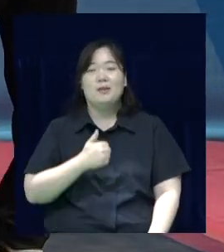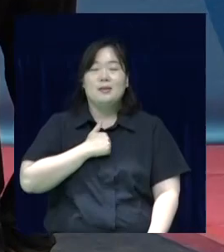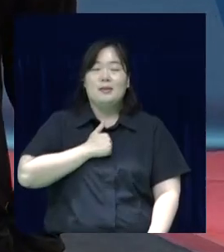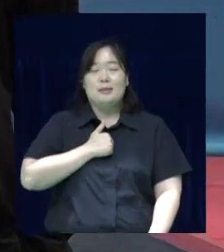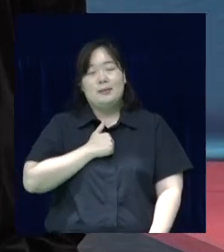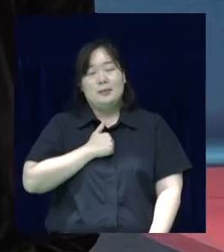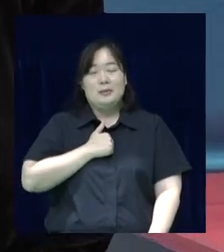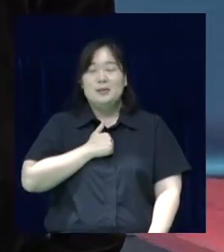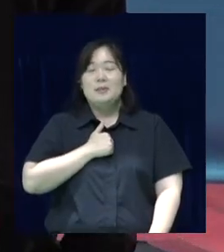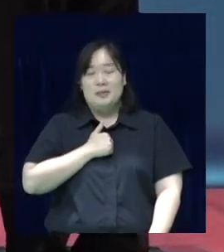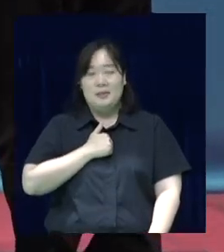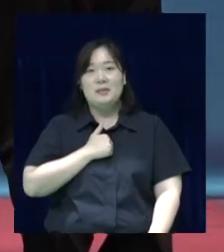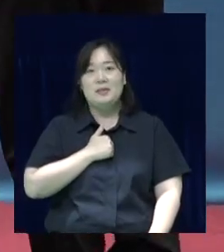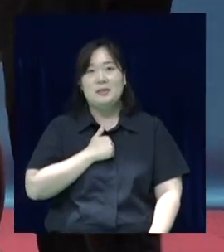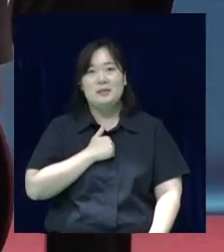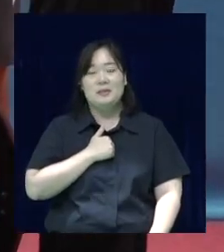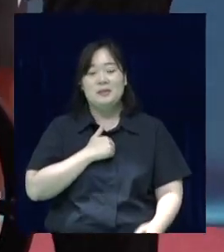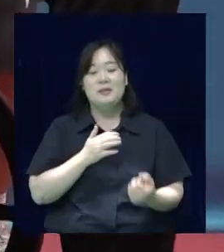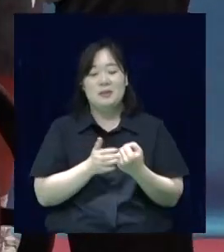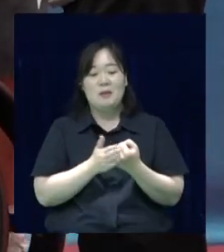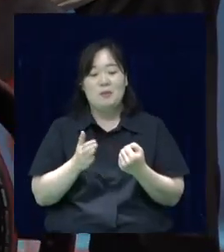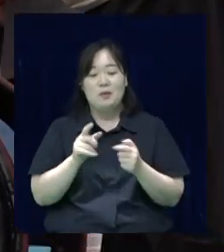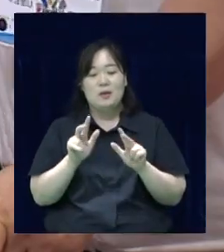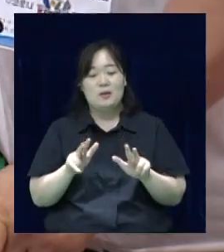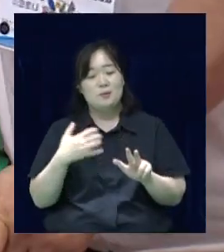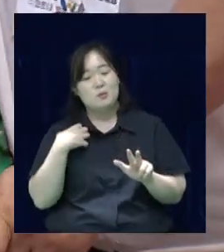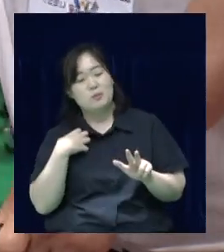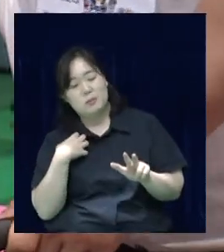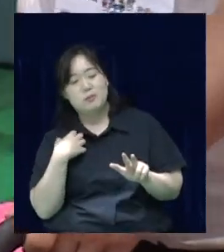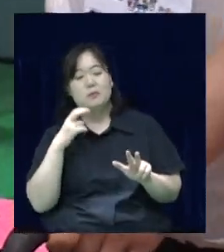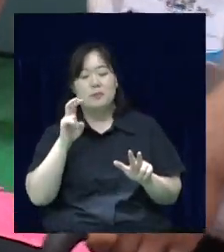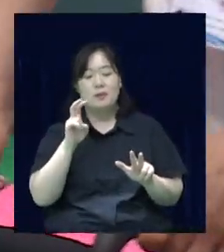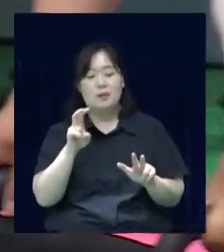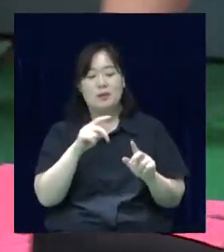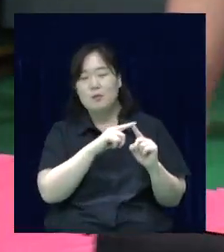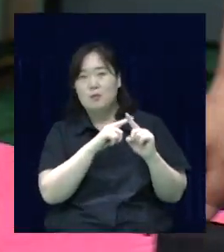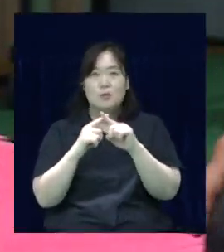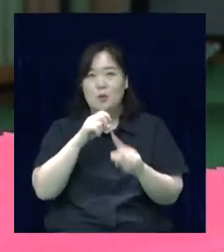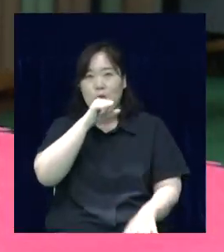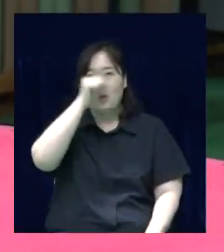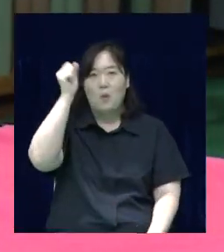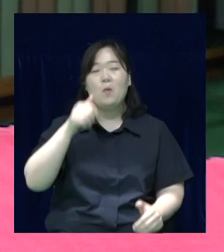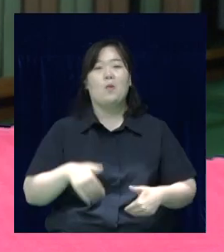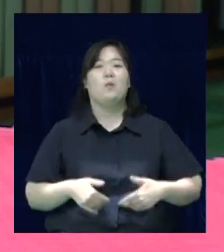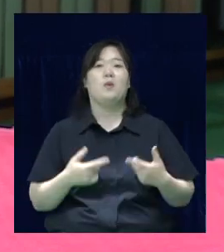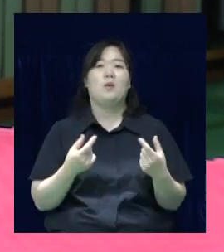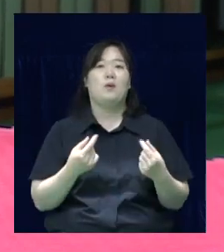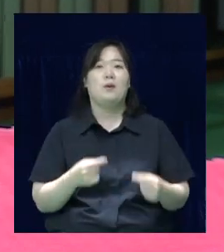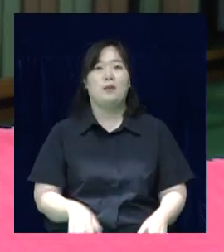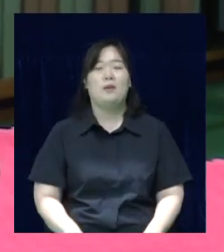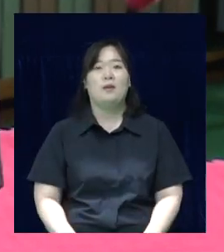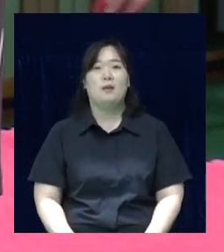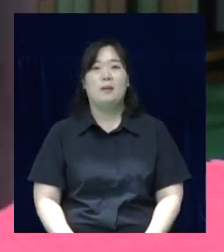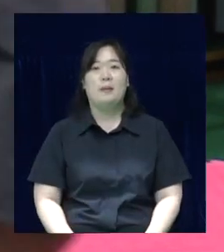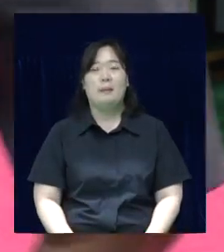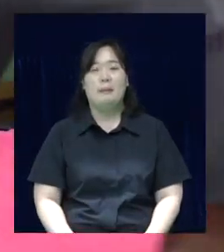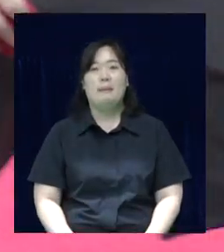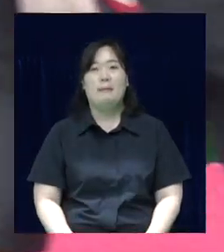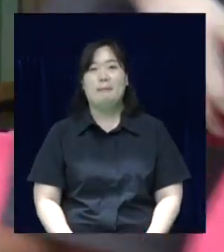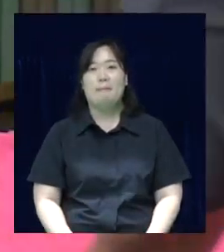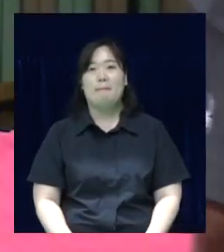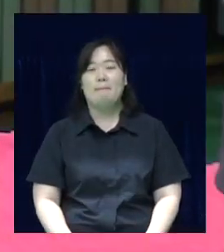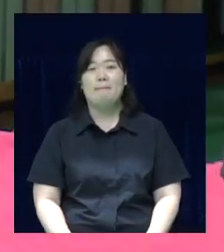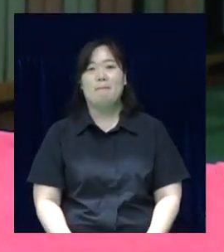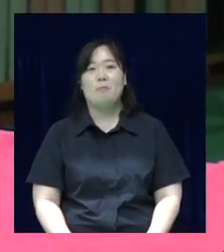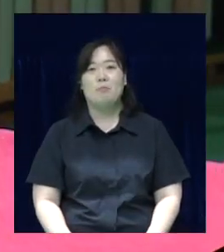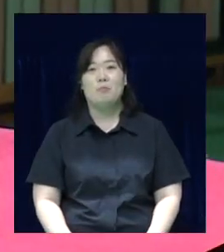때문에 예. 문정훈 선수 입장에서는 좀 부담이 될 수 있을 텐데 무조건 예. 성공을 시켜야 되는 상황입니다. 예, 용납하기 어렵고요. 네. 또 그렇죠.